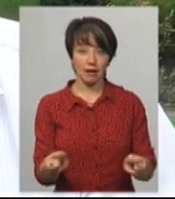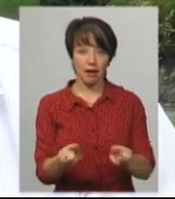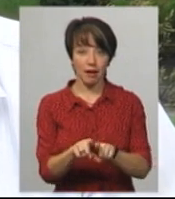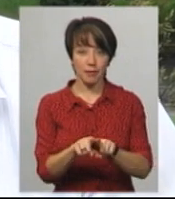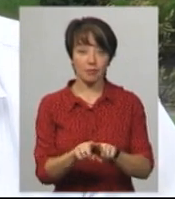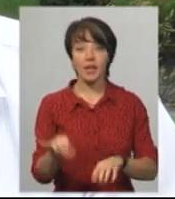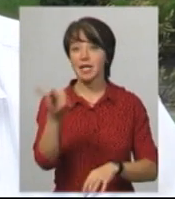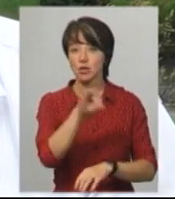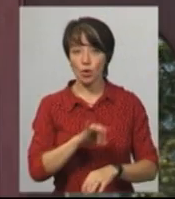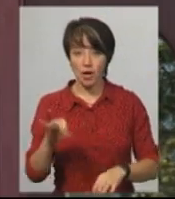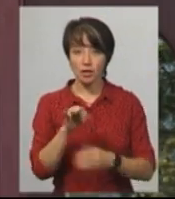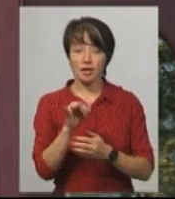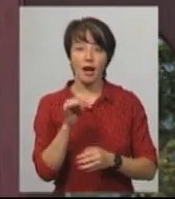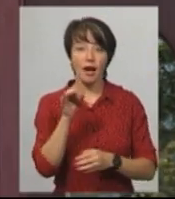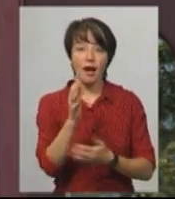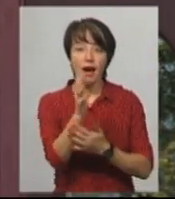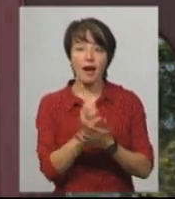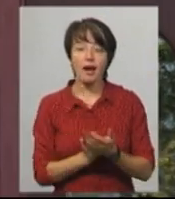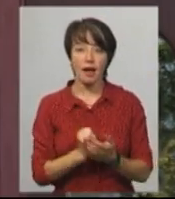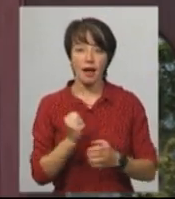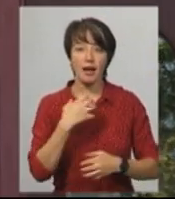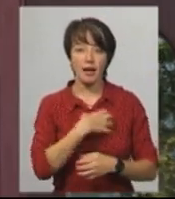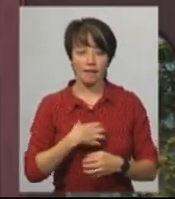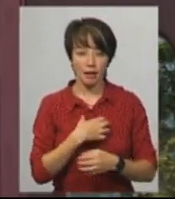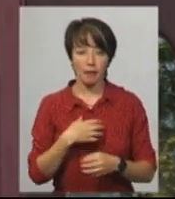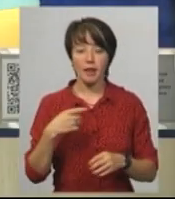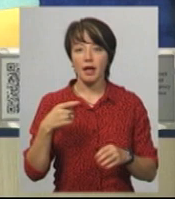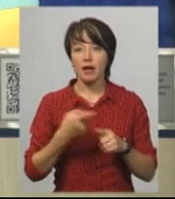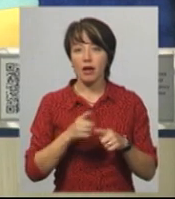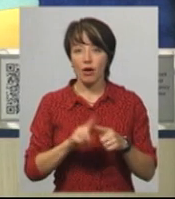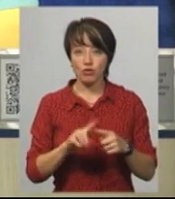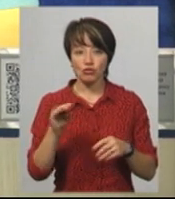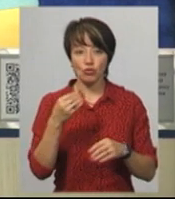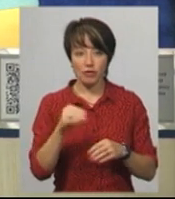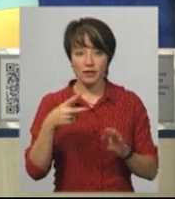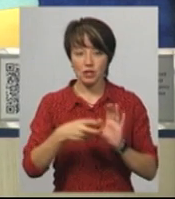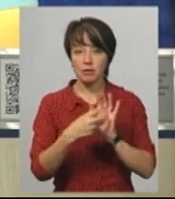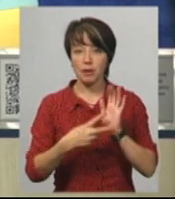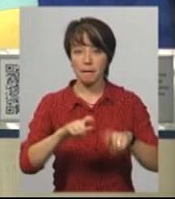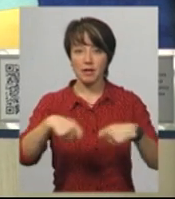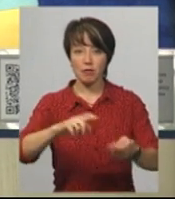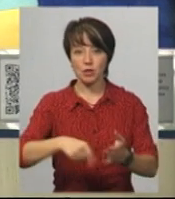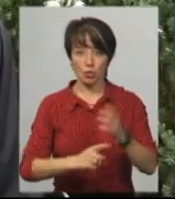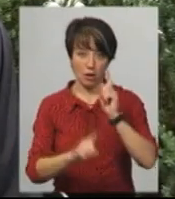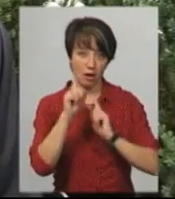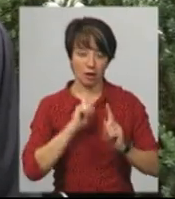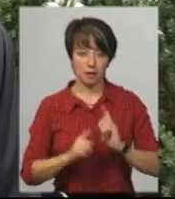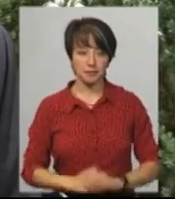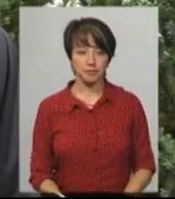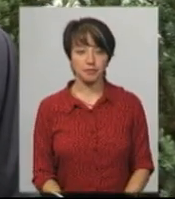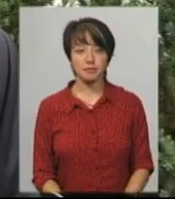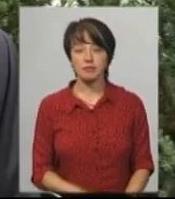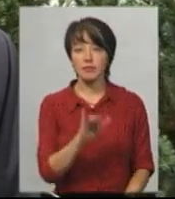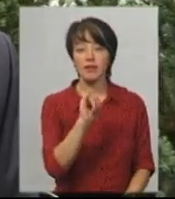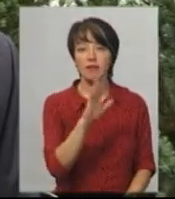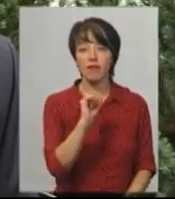ну, історична реліквія. У жовтні 2017 року Анатолій Савченко прапор передав до Хмельницької міської ради. Іван Бухал,